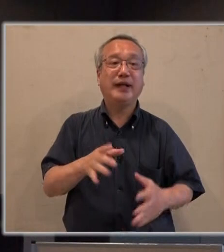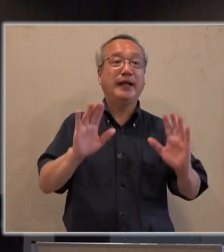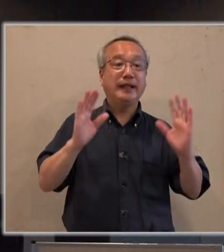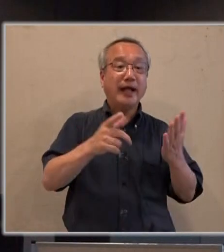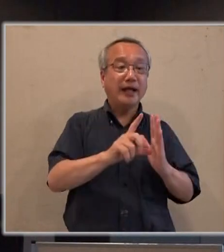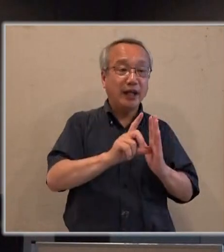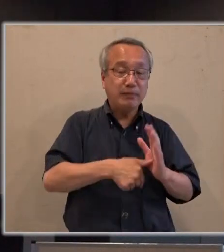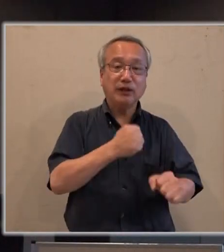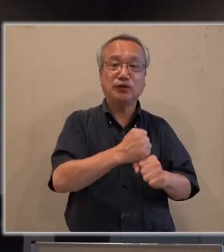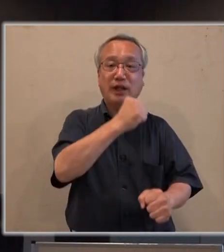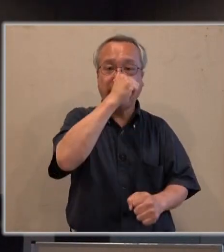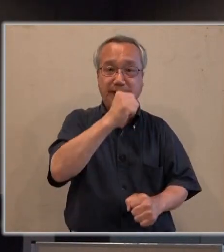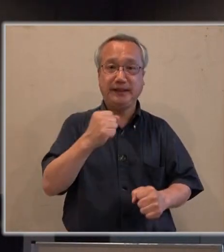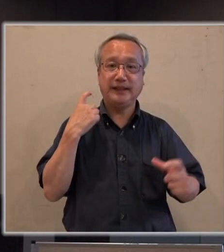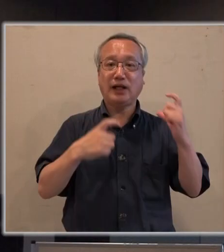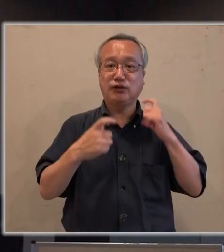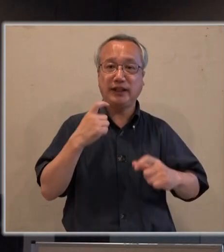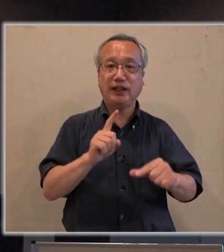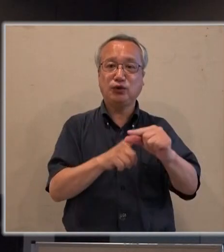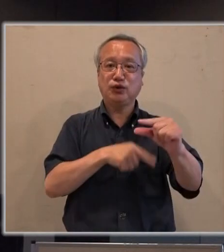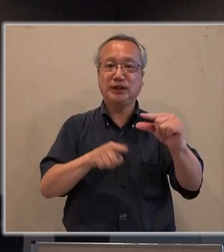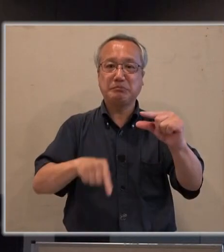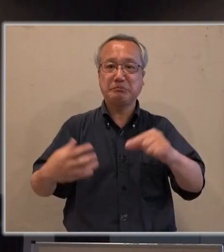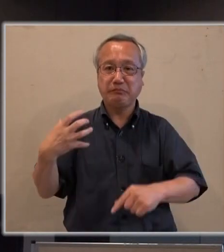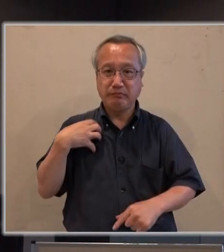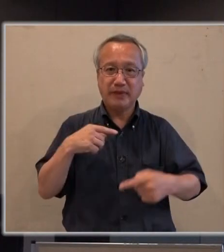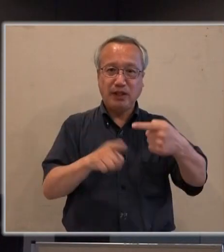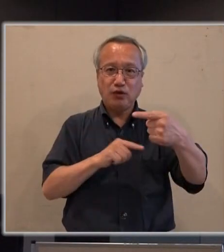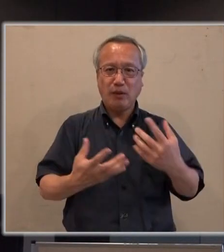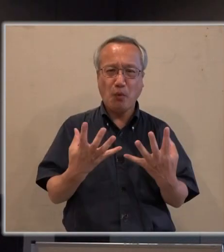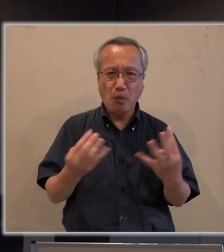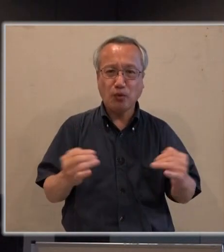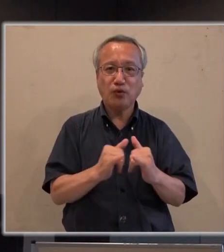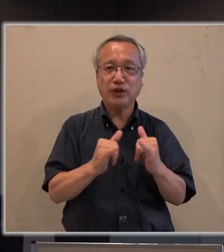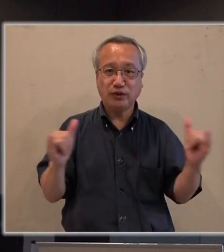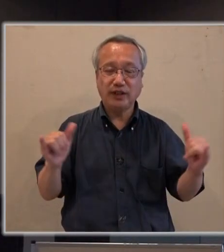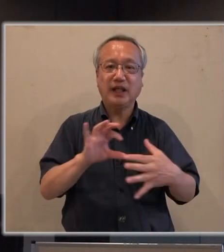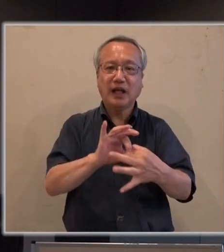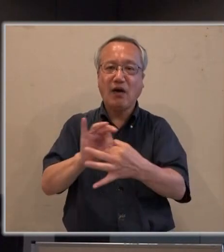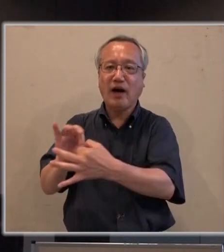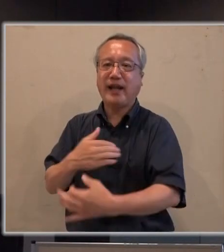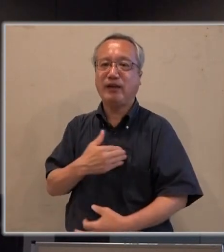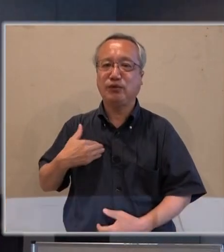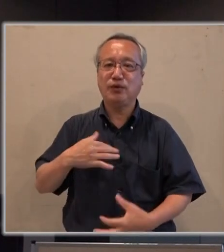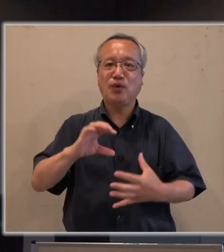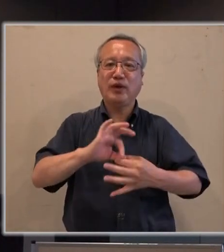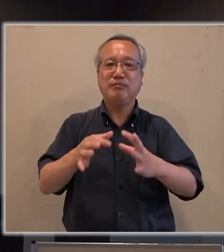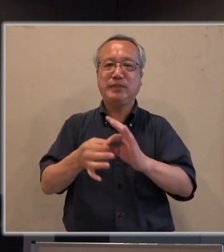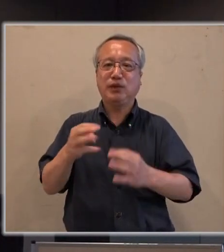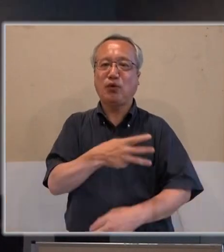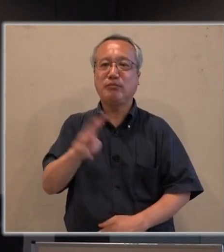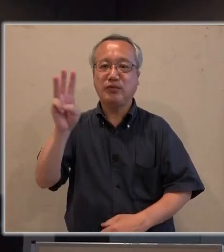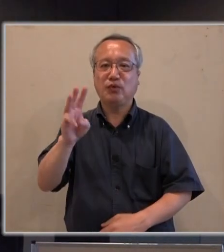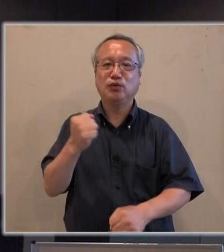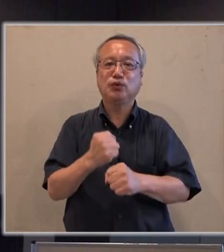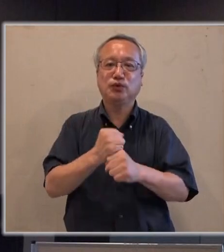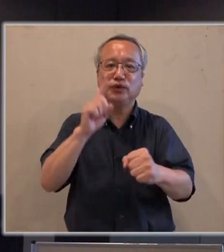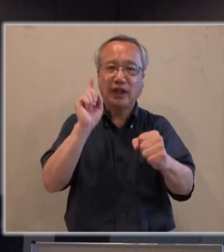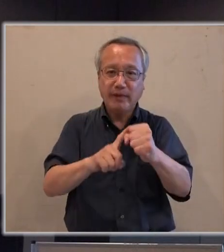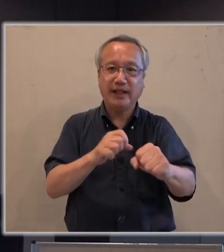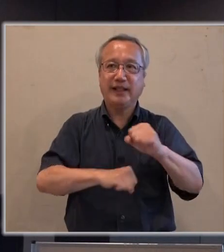ればいい、学生が軸となって一人でも多くの人が関われるオリンピック・パラリンピックを作る、こんなミッションのため活動を始め